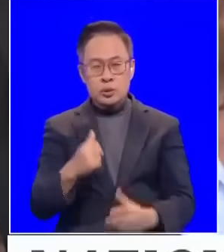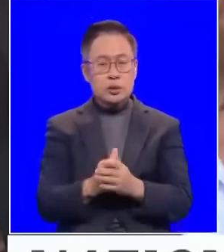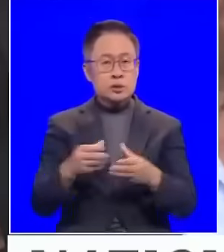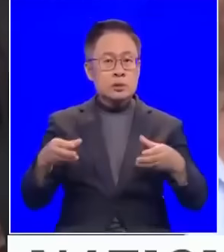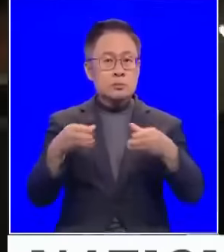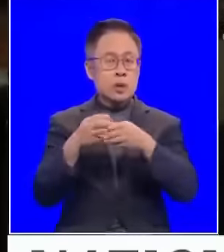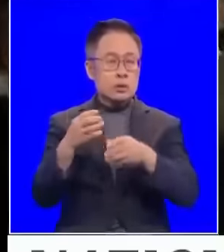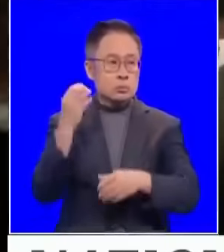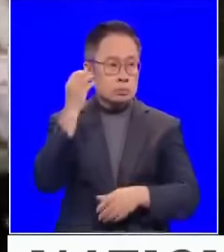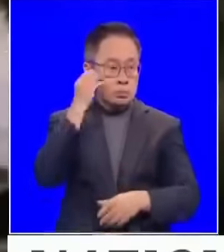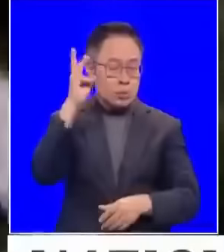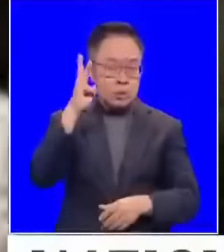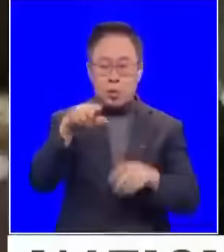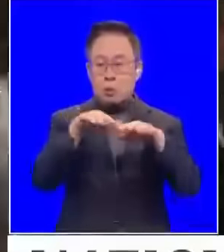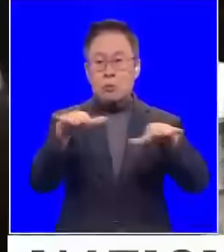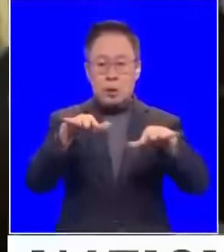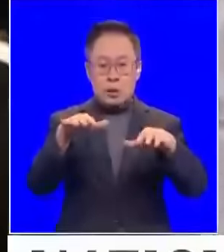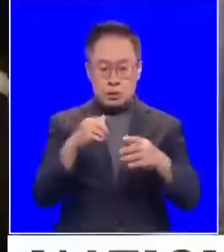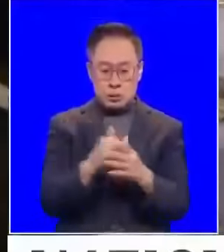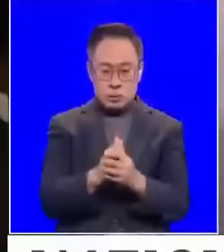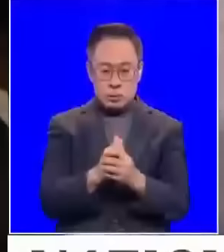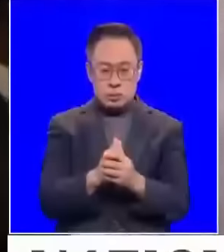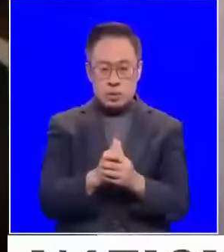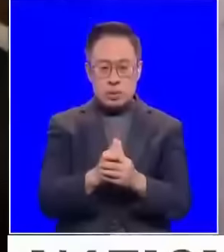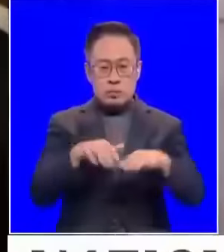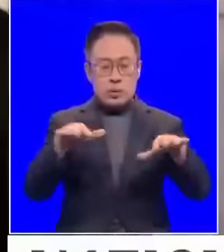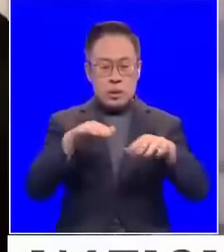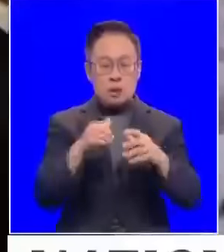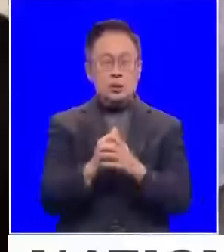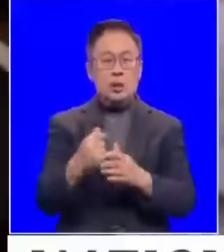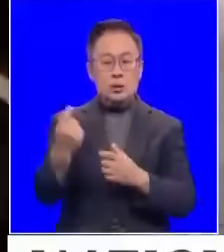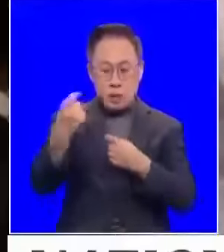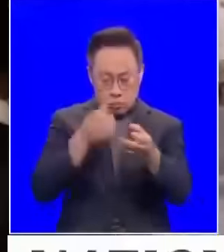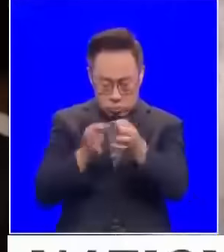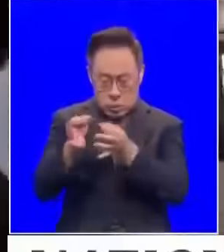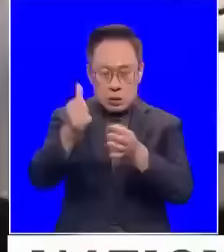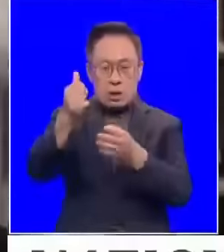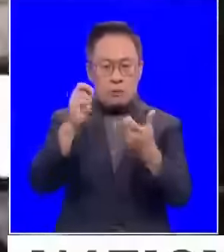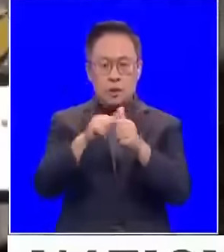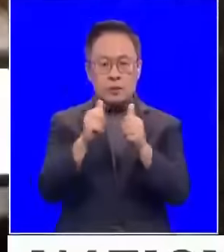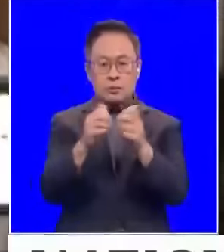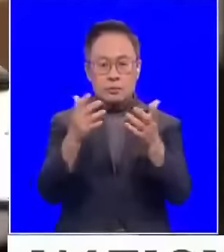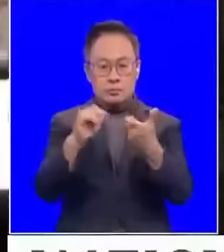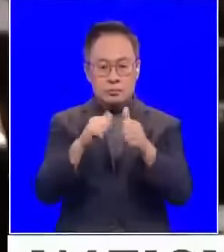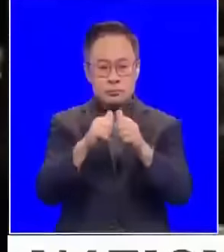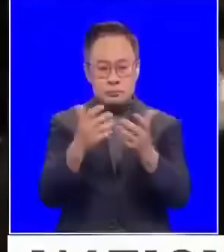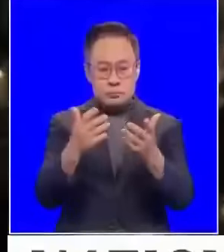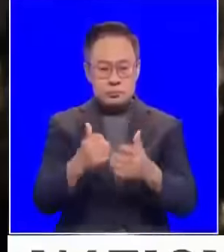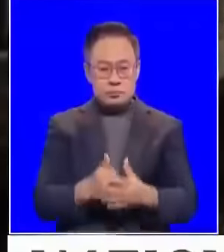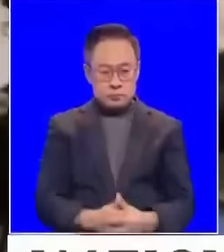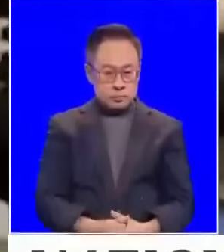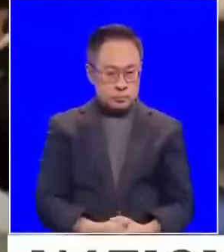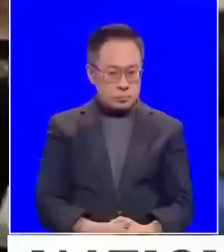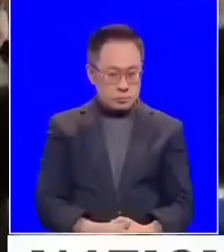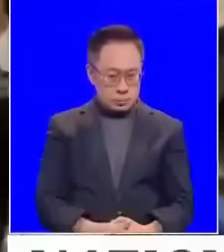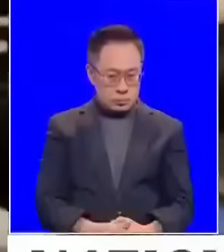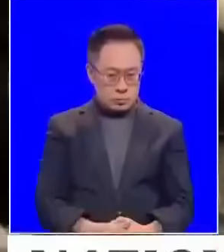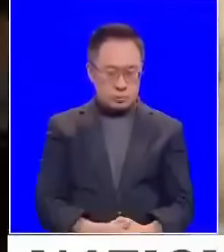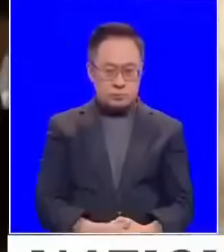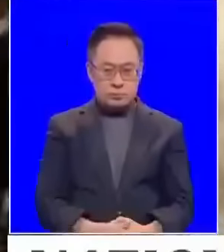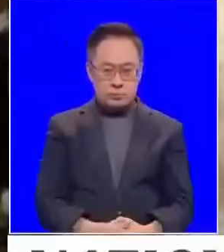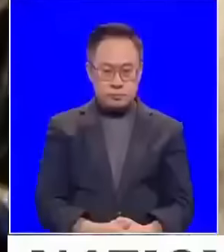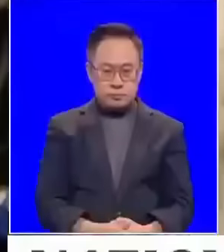ไม่มีอะไรผิดปกติพอมีการสอบถามก็พร้อมจะชี้แจงดังนั้นก็เลยไม่ได้กังวลกับเรื่องนี้แล้วก็บอกด้วยว่าทางพรร